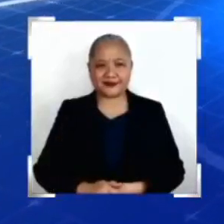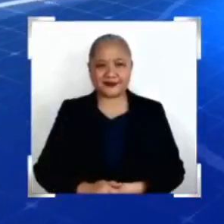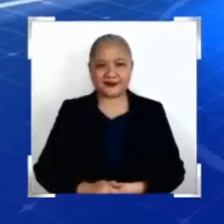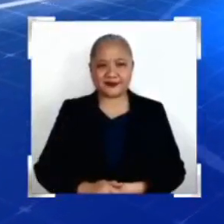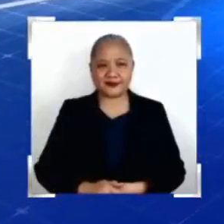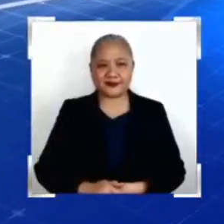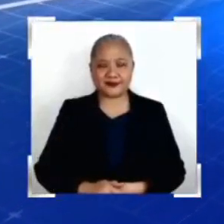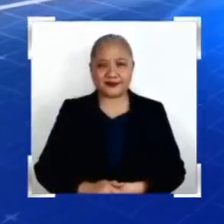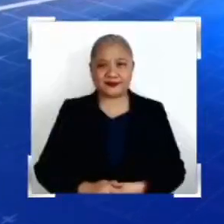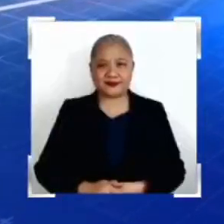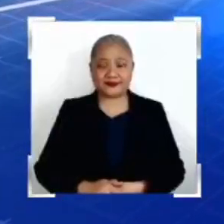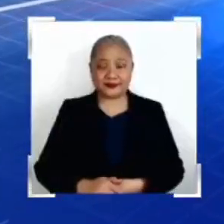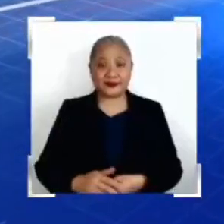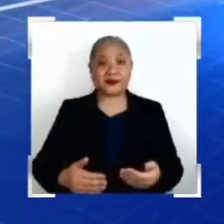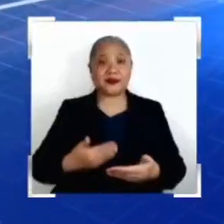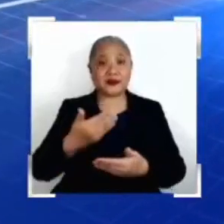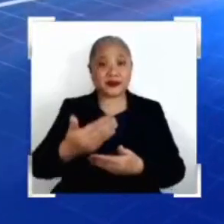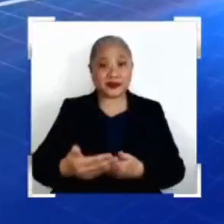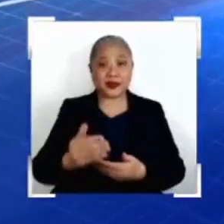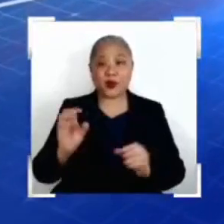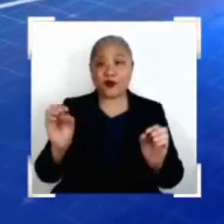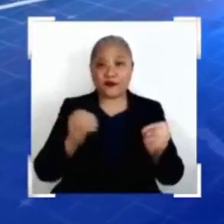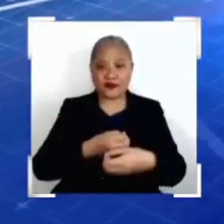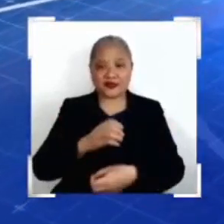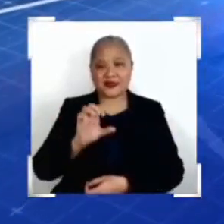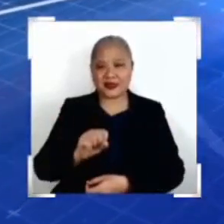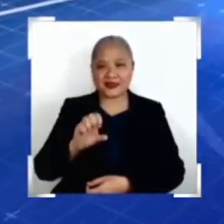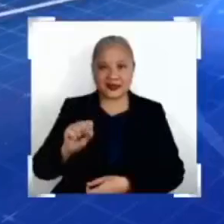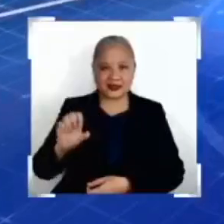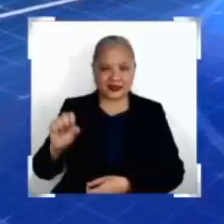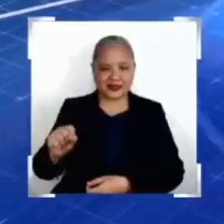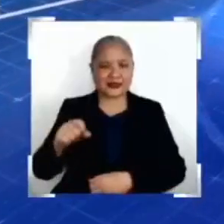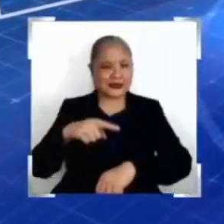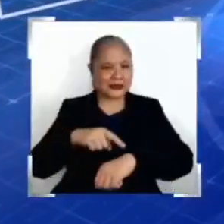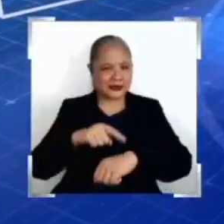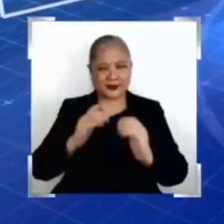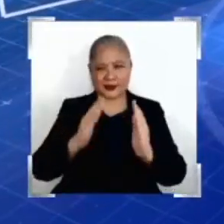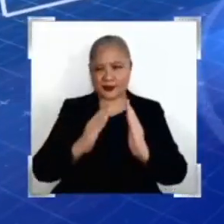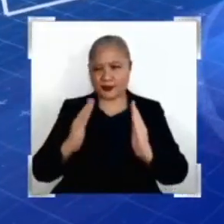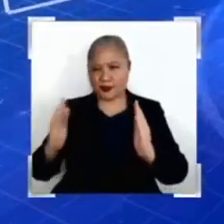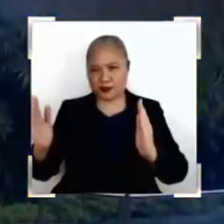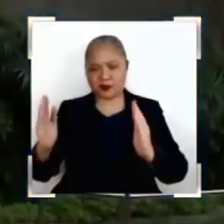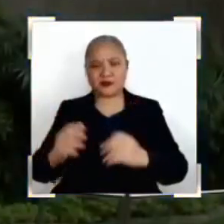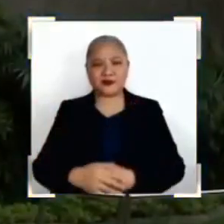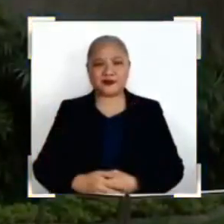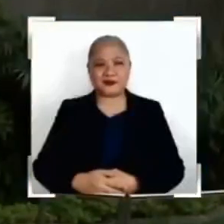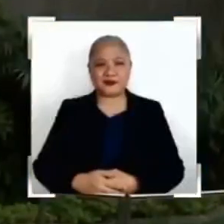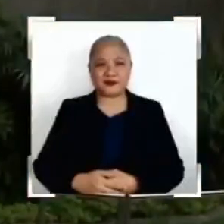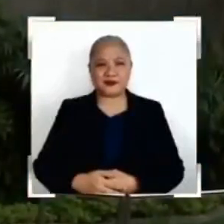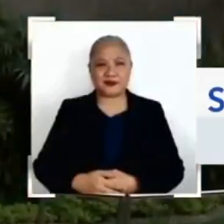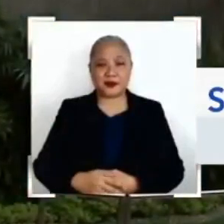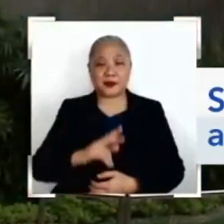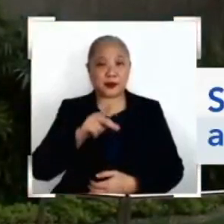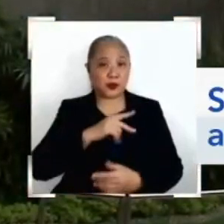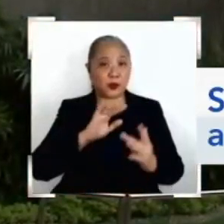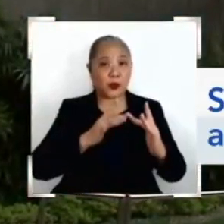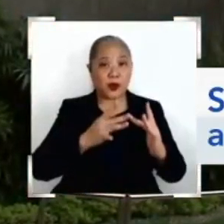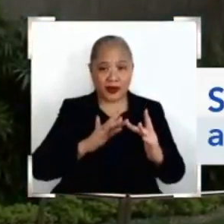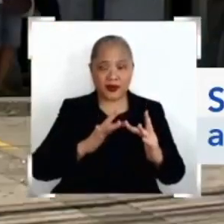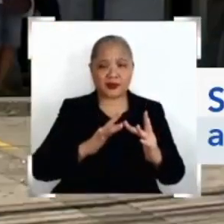Extended ang operating hours ng social security system sa Metro Manila. Pati personnel at online platform